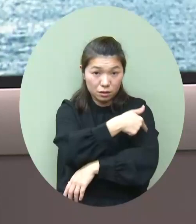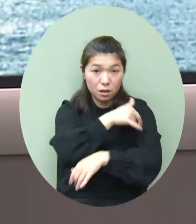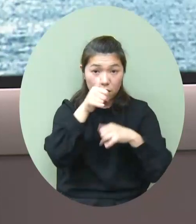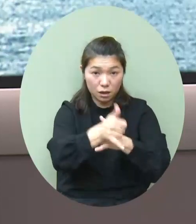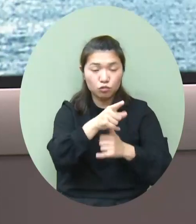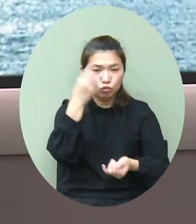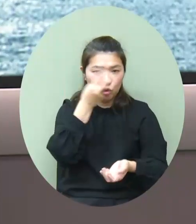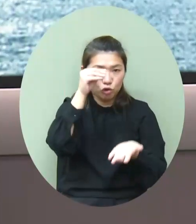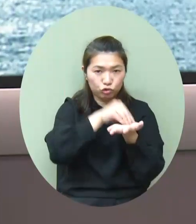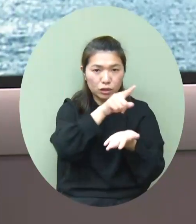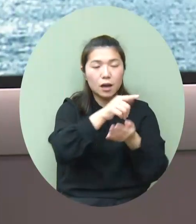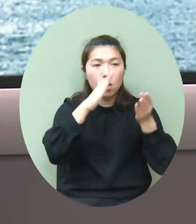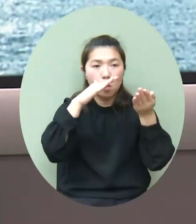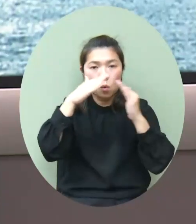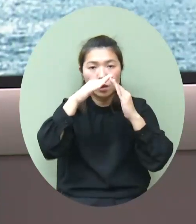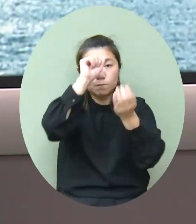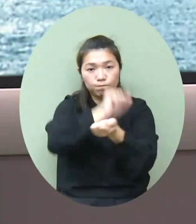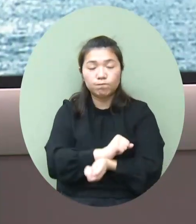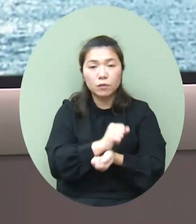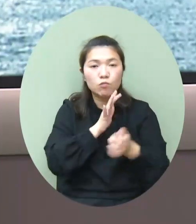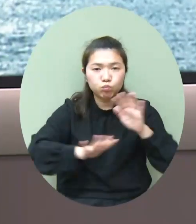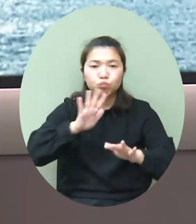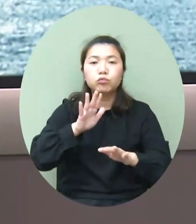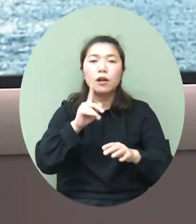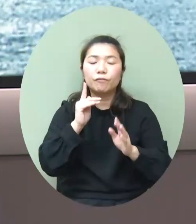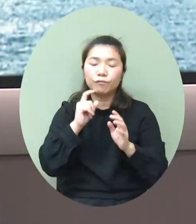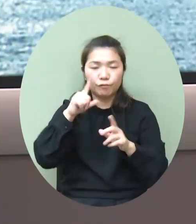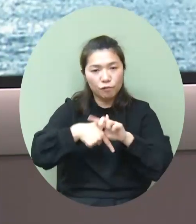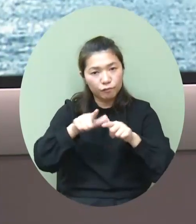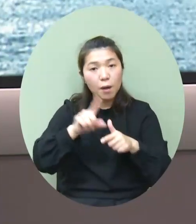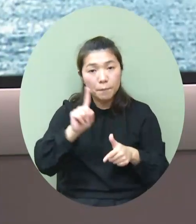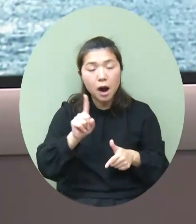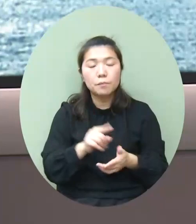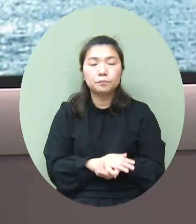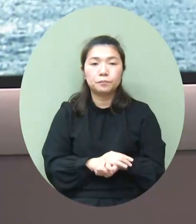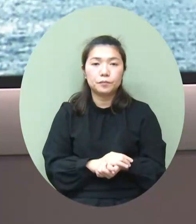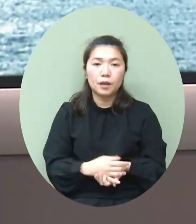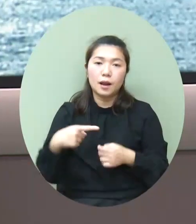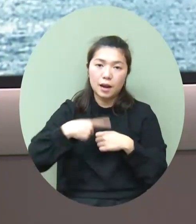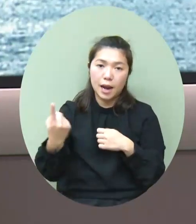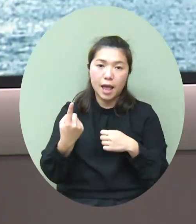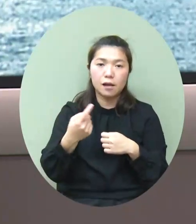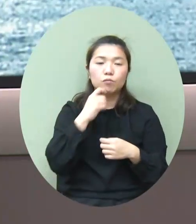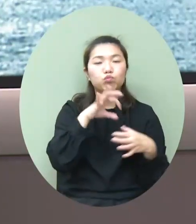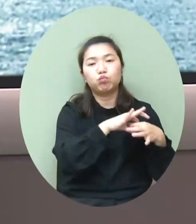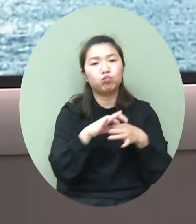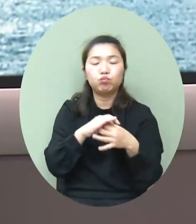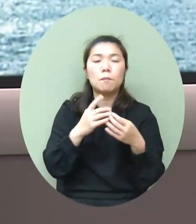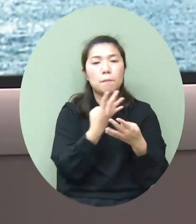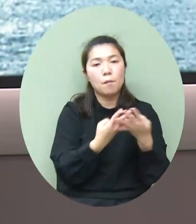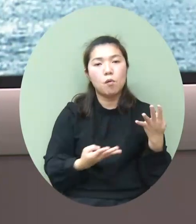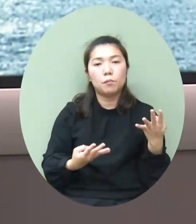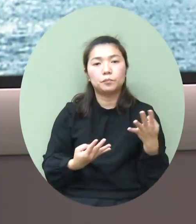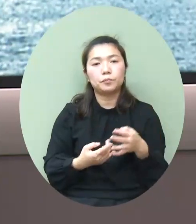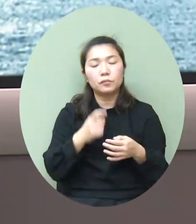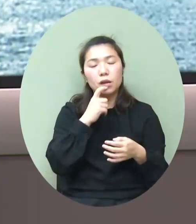快出院，是根据他有没有打疫苗来决定他在家居隔离的处理方法。我们不同的联